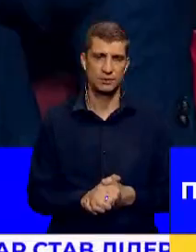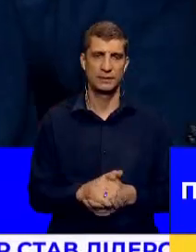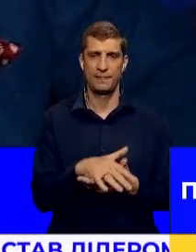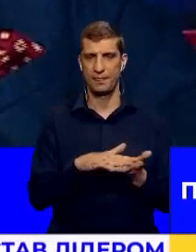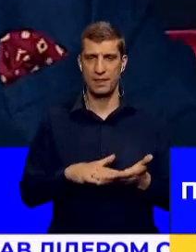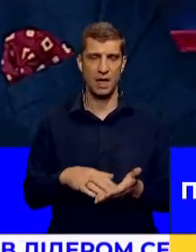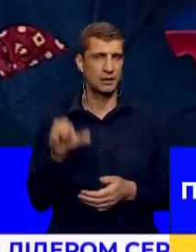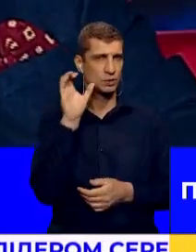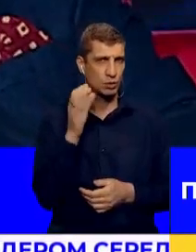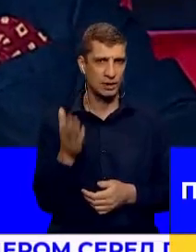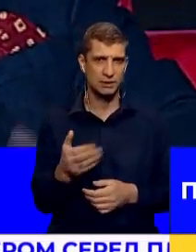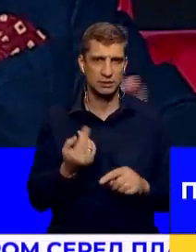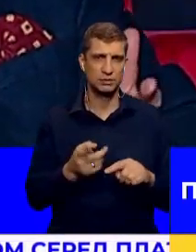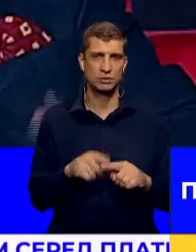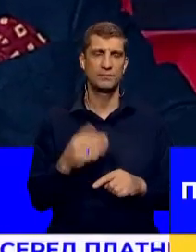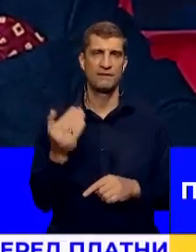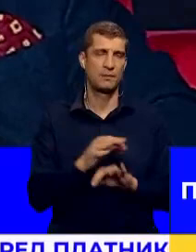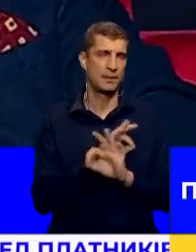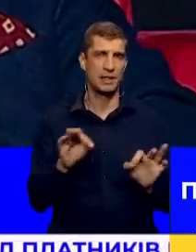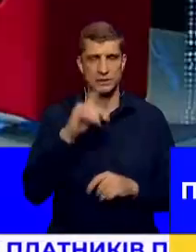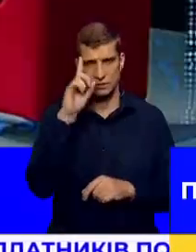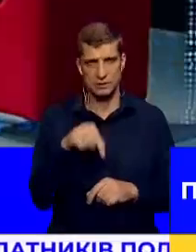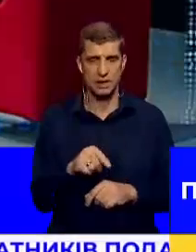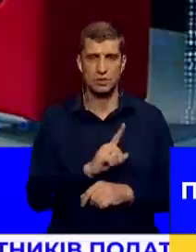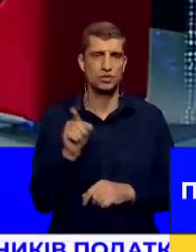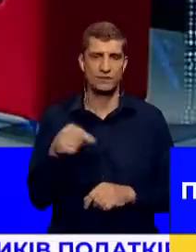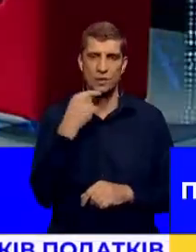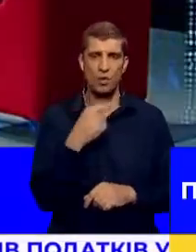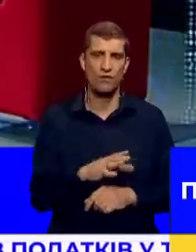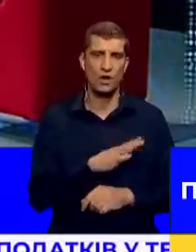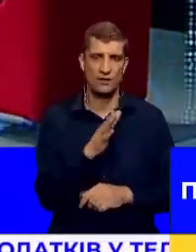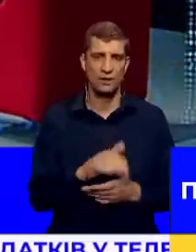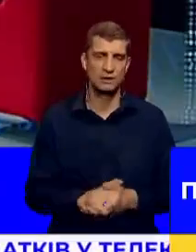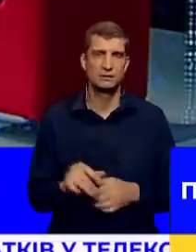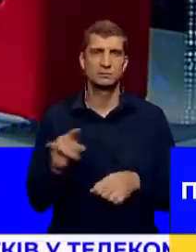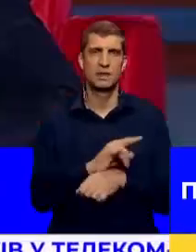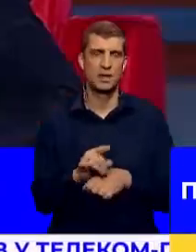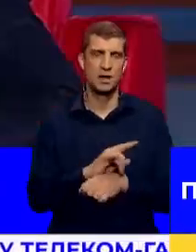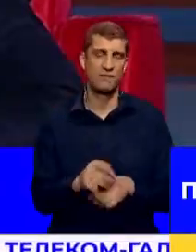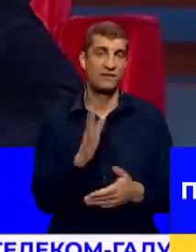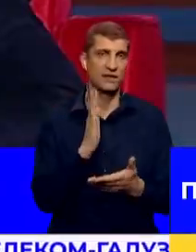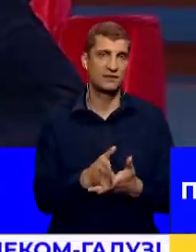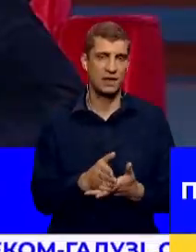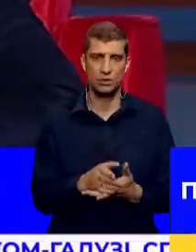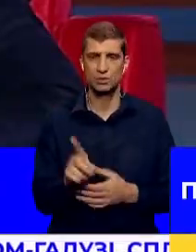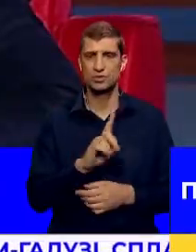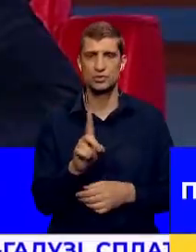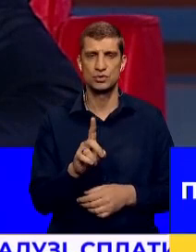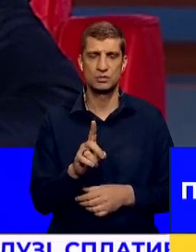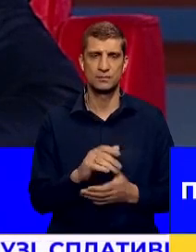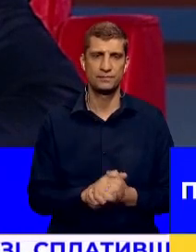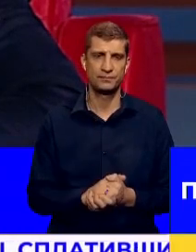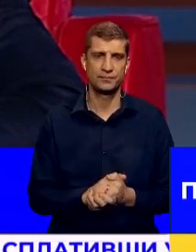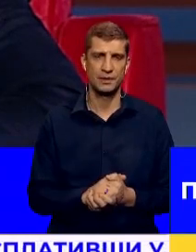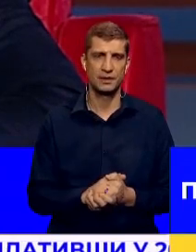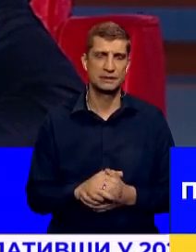Далі слухати цього пана, ви прекрасно знаєте, що він говорив, брехав відверто, що